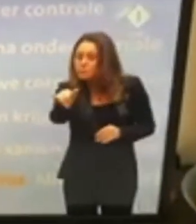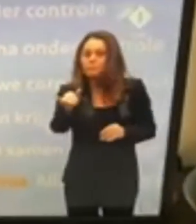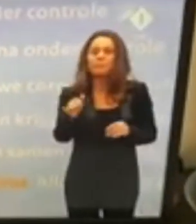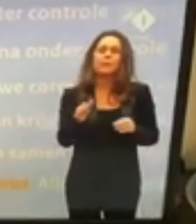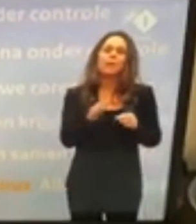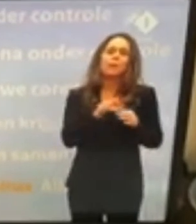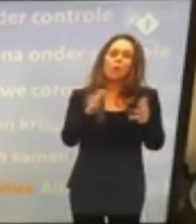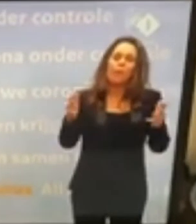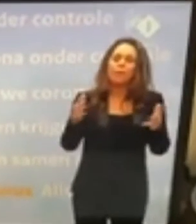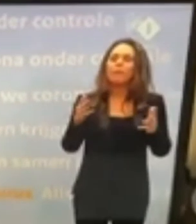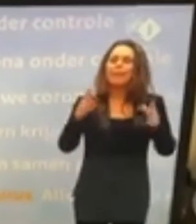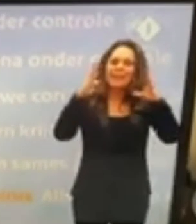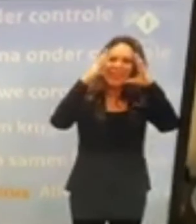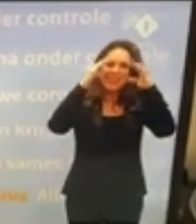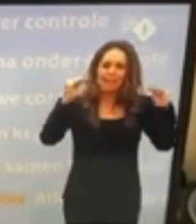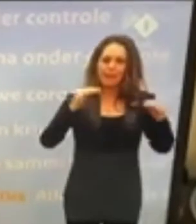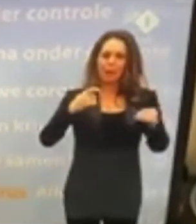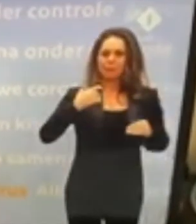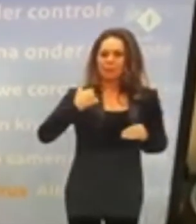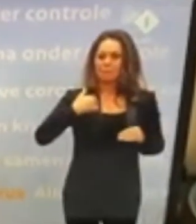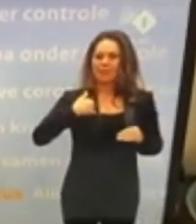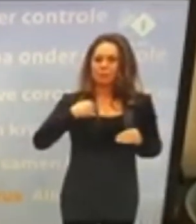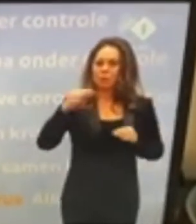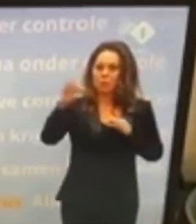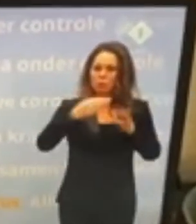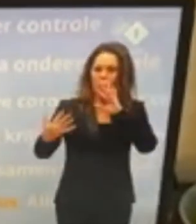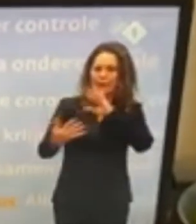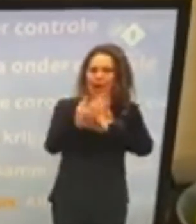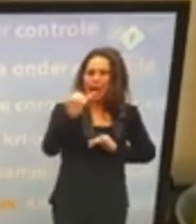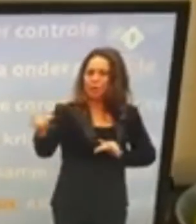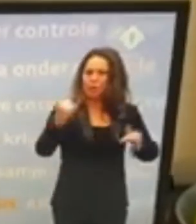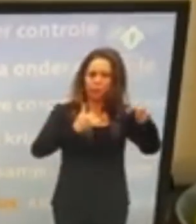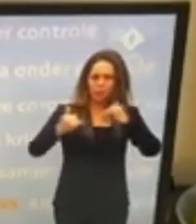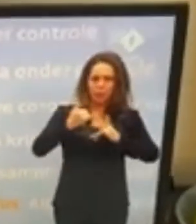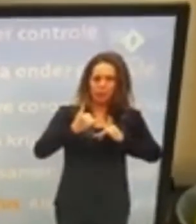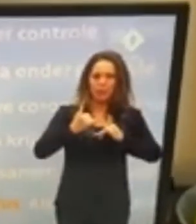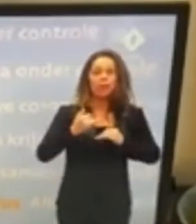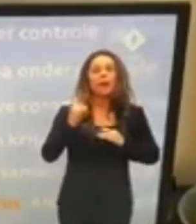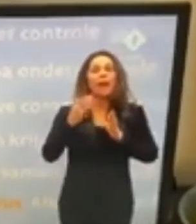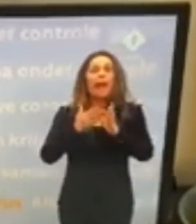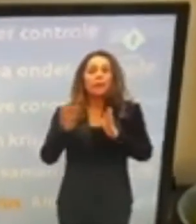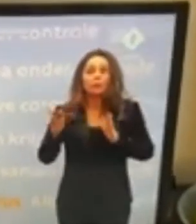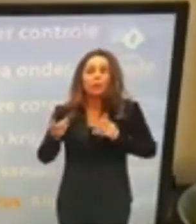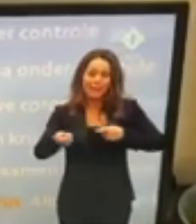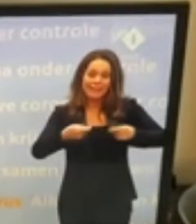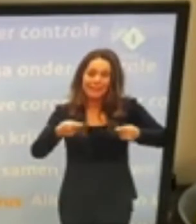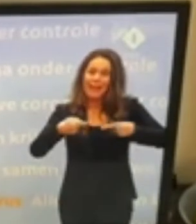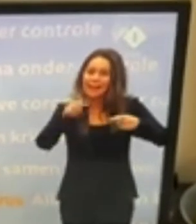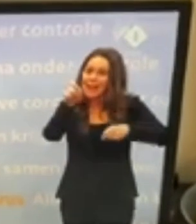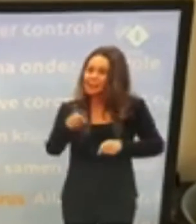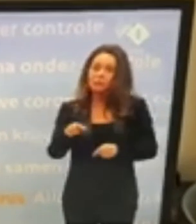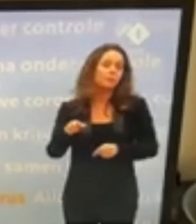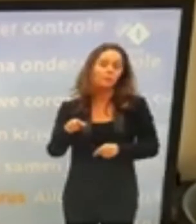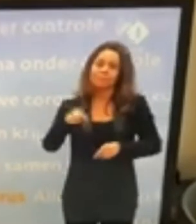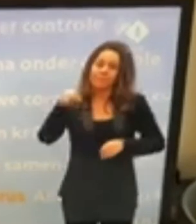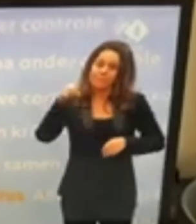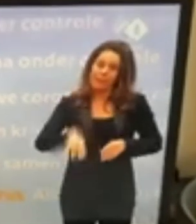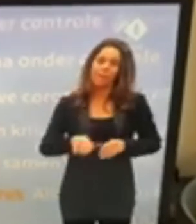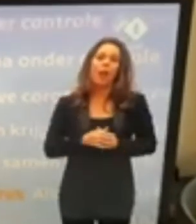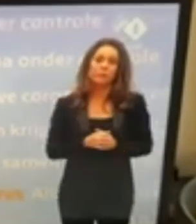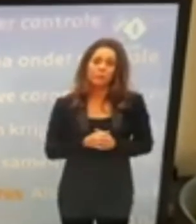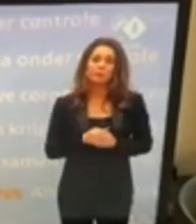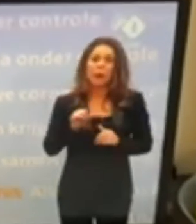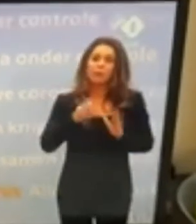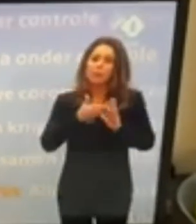voor repatriëring van Nederlandse burgers, maar de uitzondering er was voor zakenreizigers, die vervalt. En ook een aantal andere uitzonderingen vervalt.